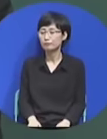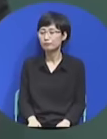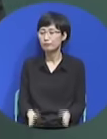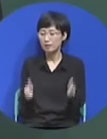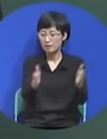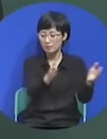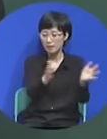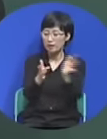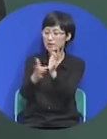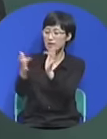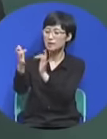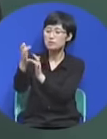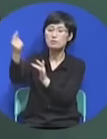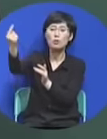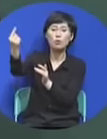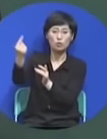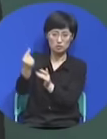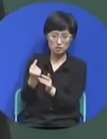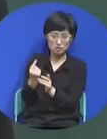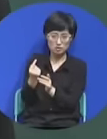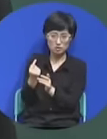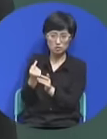중요한 얘기를 하신 겁니다.